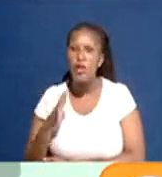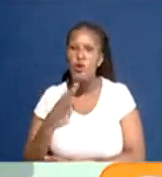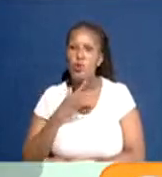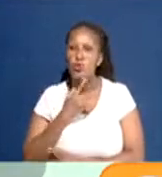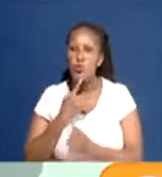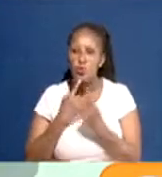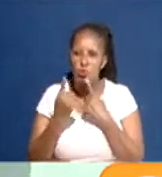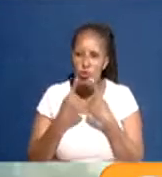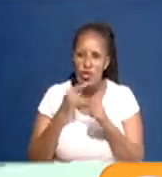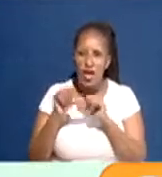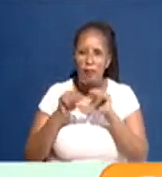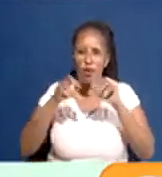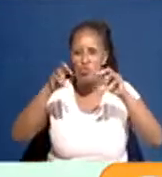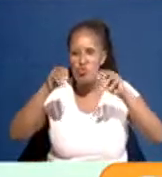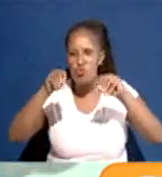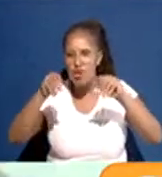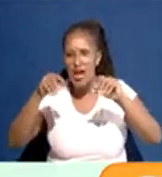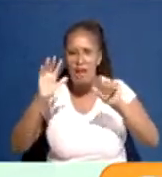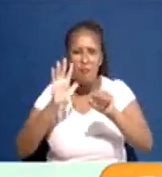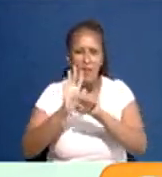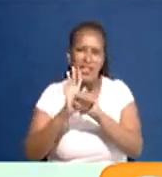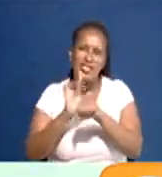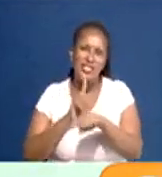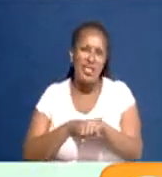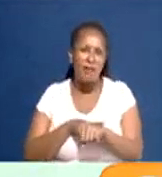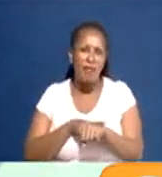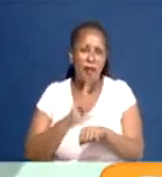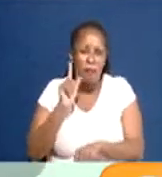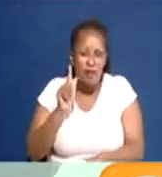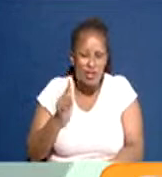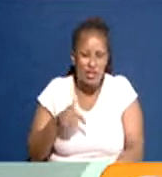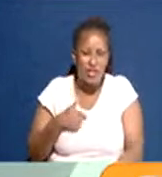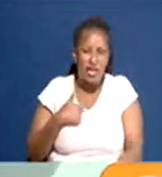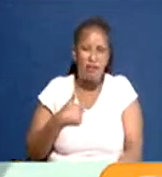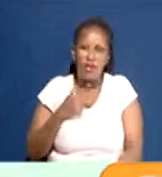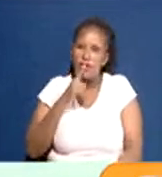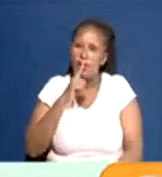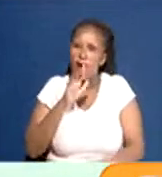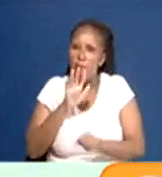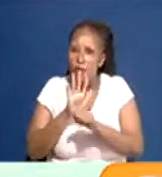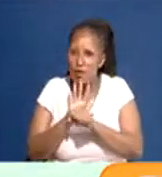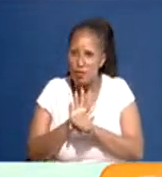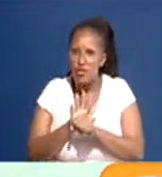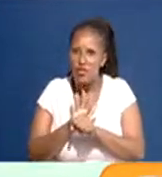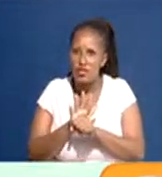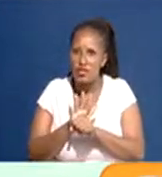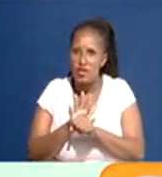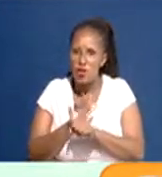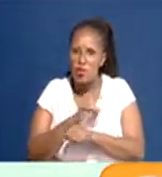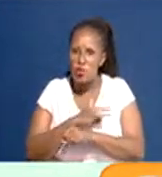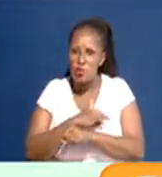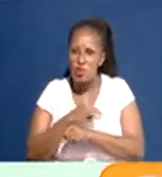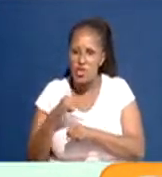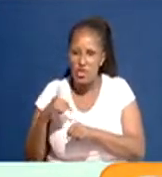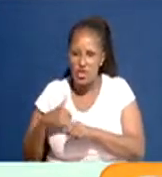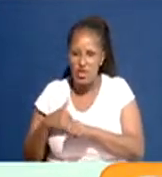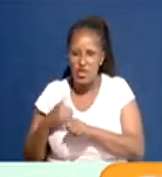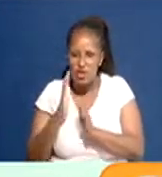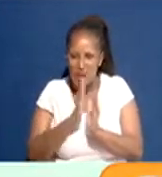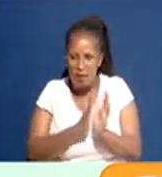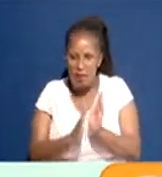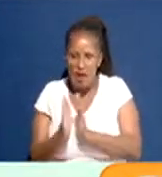Tumeongea mambo ya unga left, right and center. Mimi mwenyewe niliwaahidi ya kwamba tutakuwa na